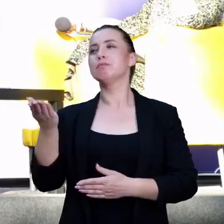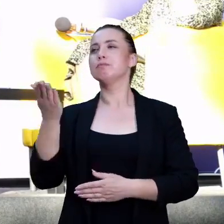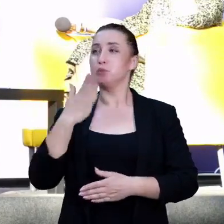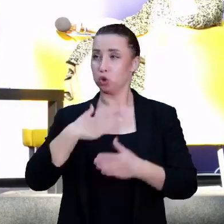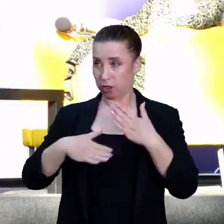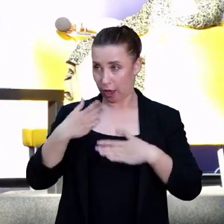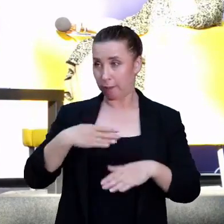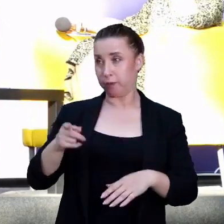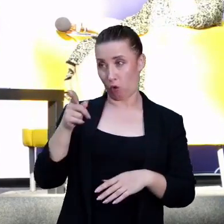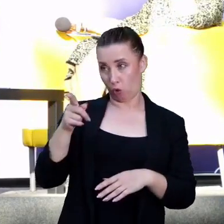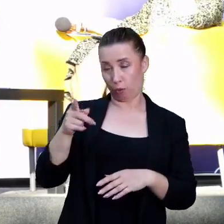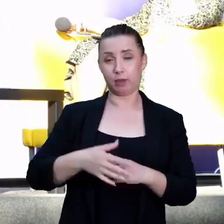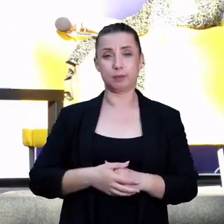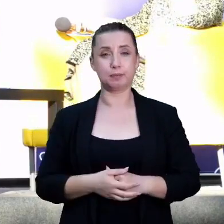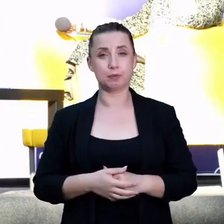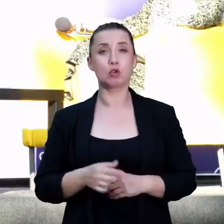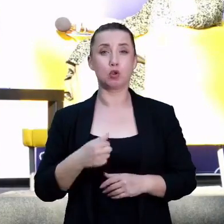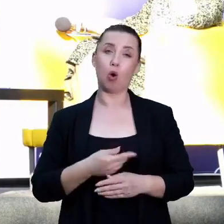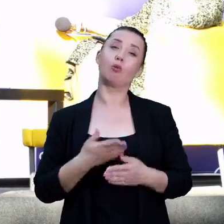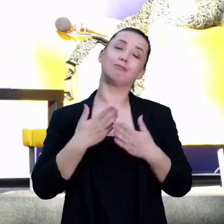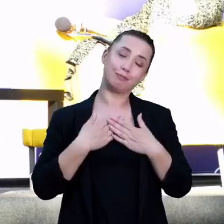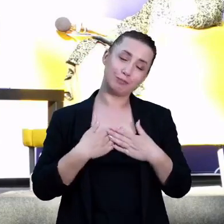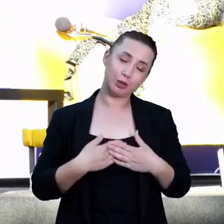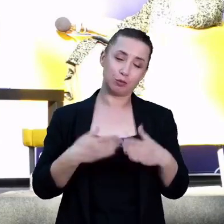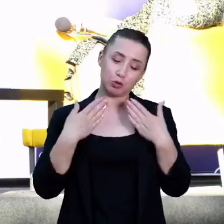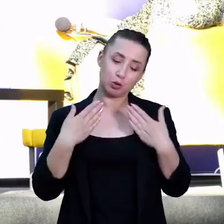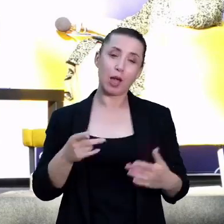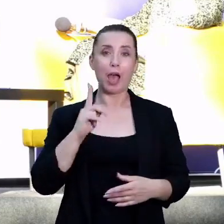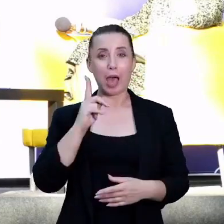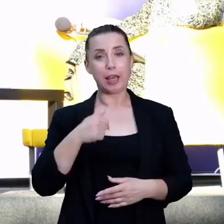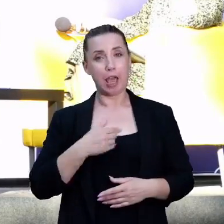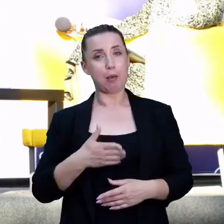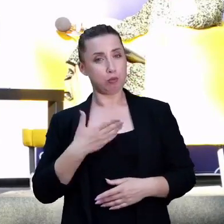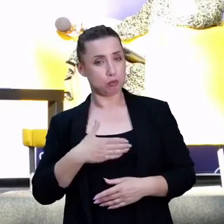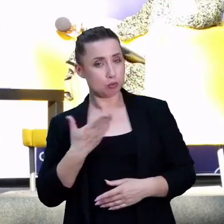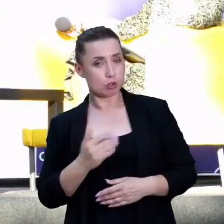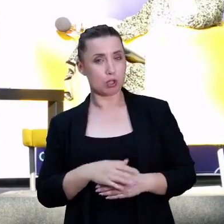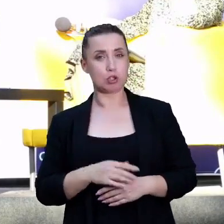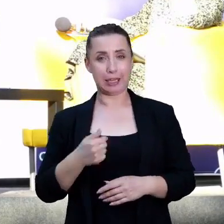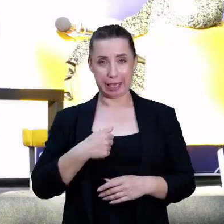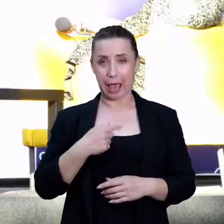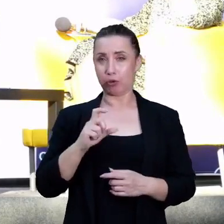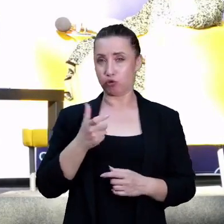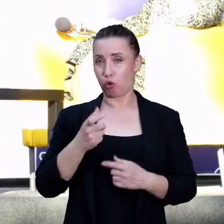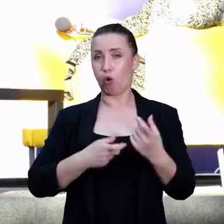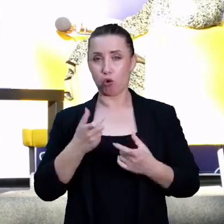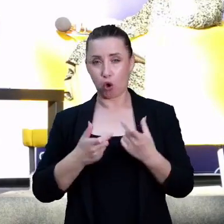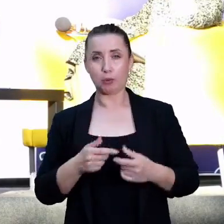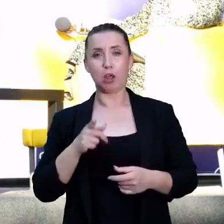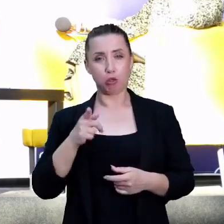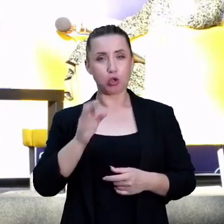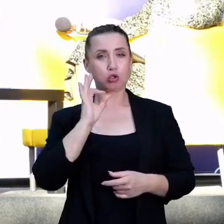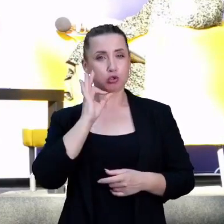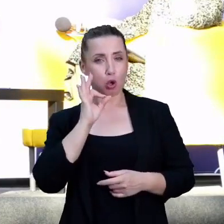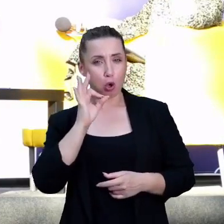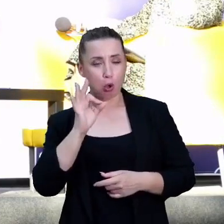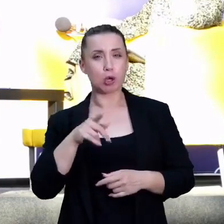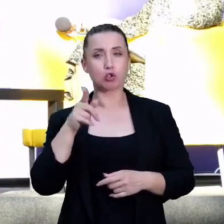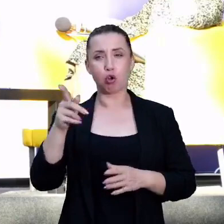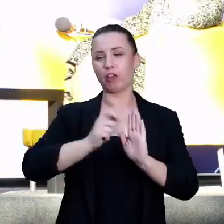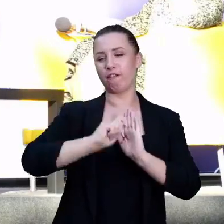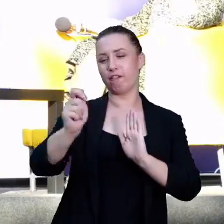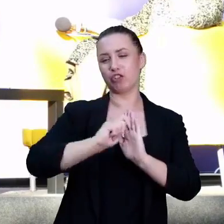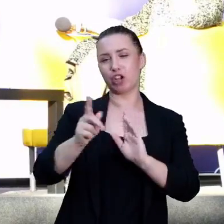bardzo miłe, ale też daje mi takie poczucie, że to, co robię, ma sens, że oni jeżdżą na